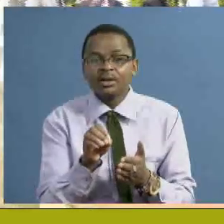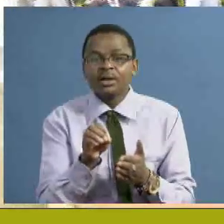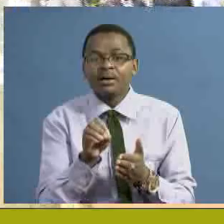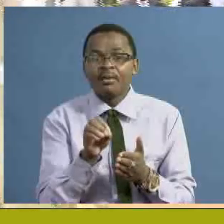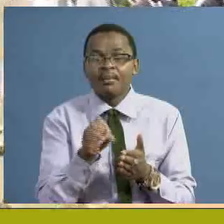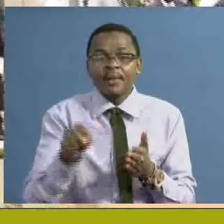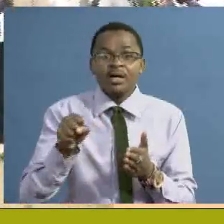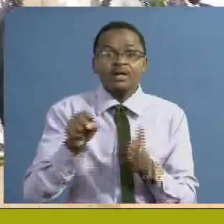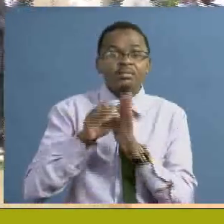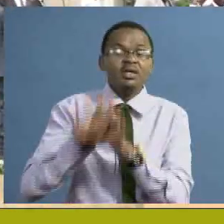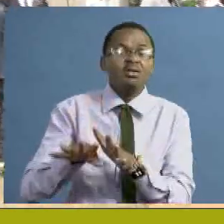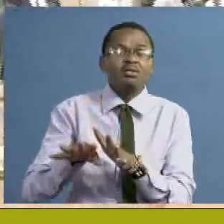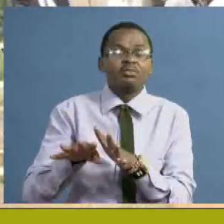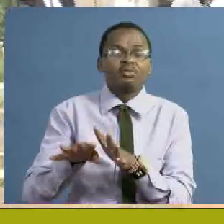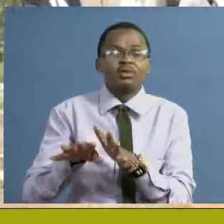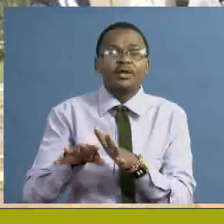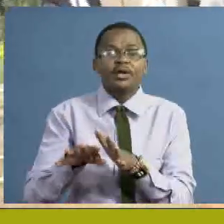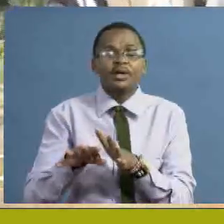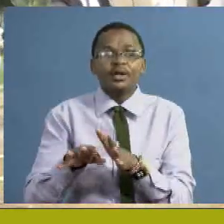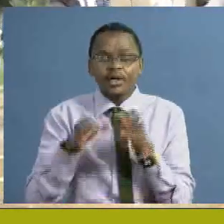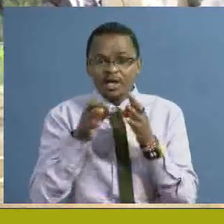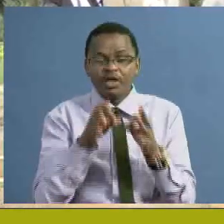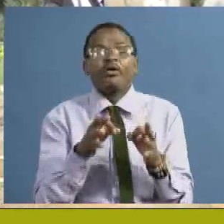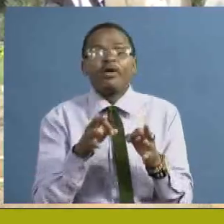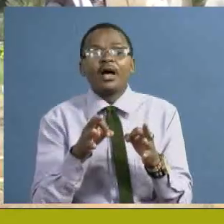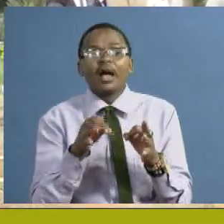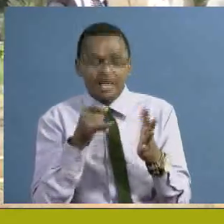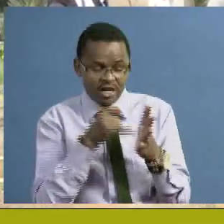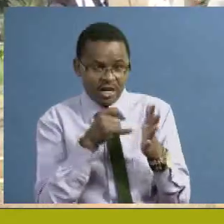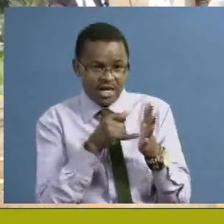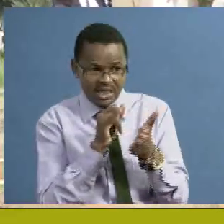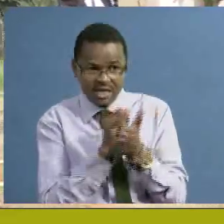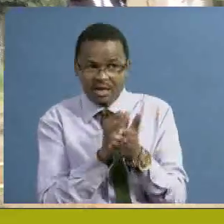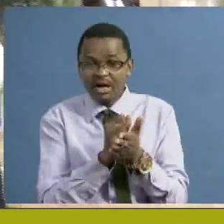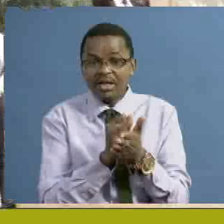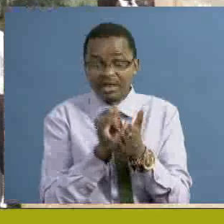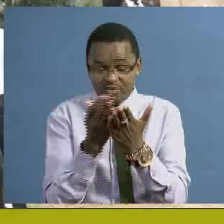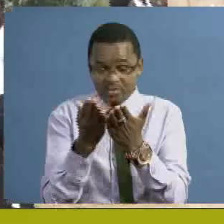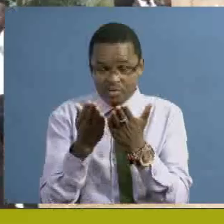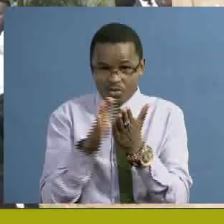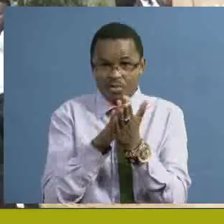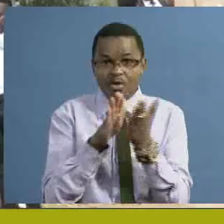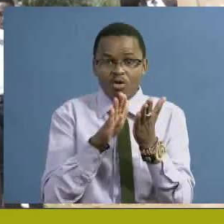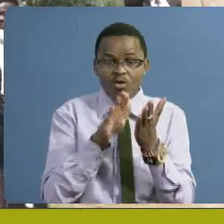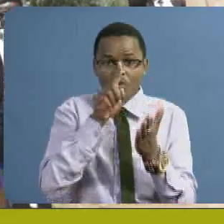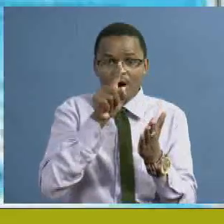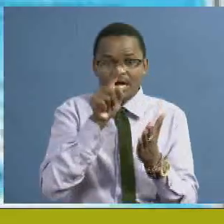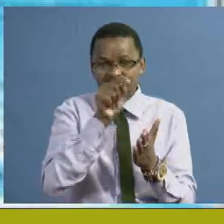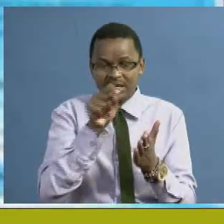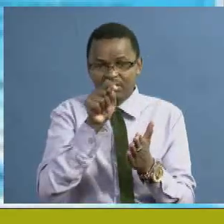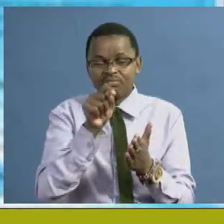budget is being lost. What do you do? If it's an investment, that's an investment that should produce more than a trillion